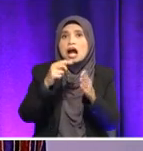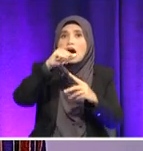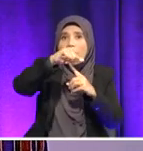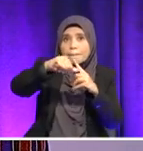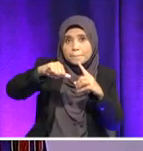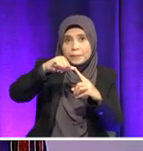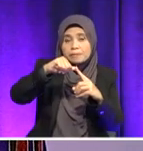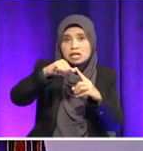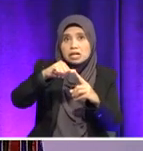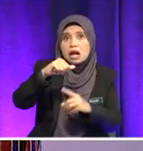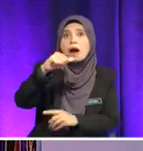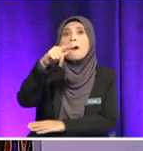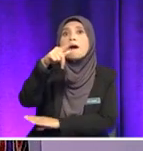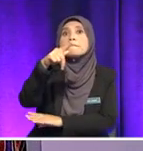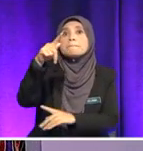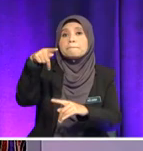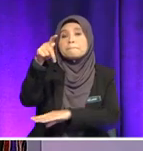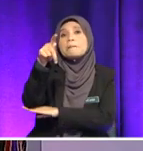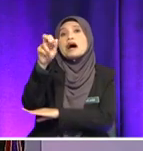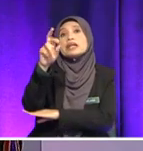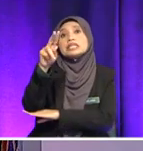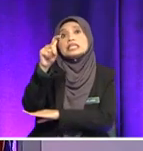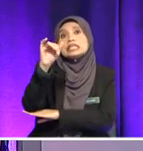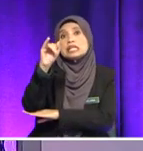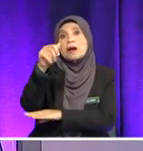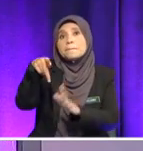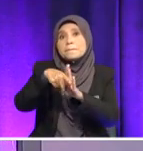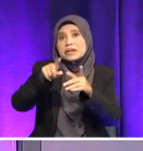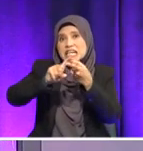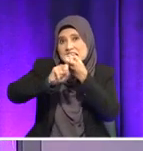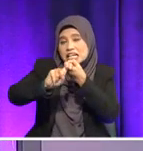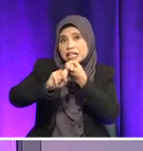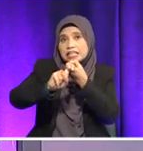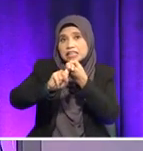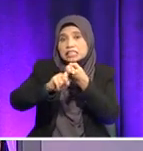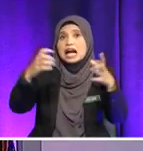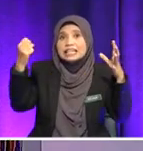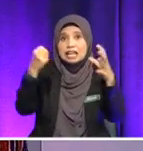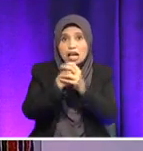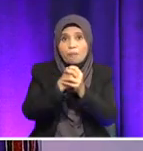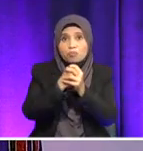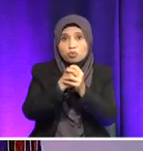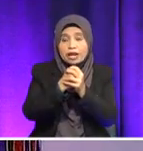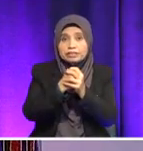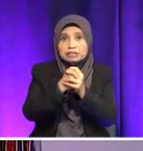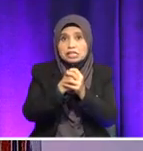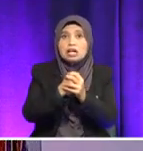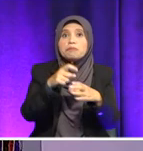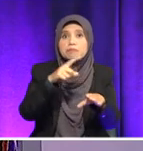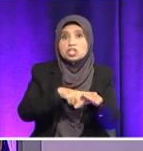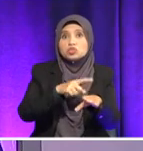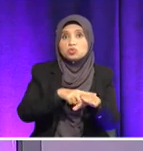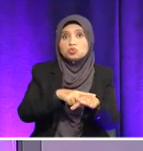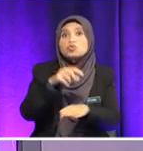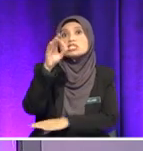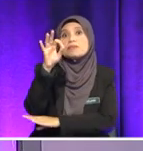pasti perikatan memenangi kita tahu perikatan tadi baru masuk adalah gabungan beberapa partai politik yang membentuk satu gabungan ketika pilihan